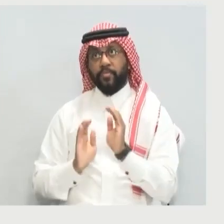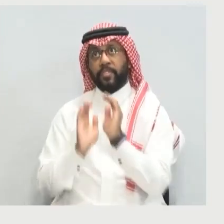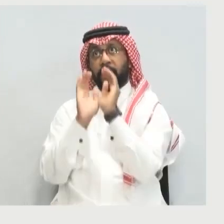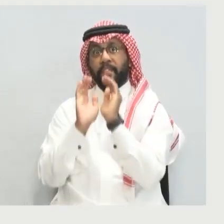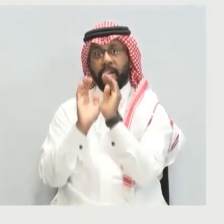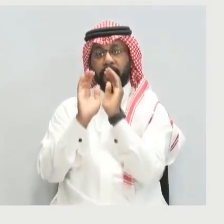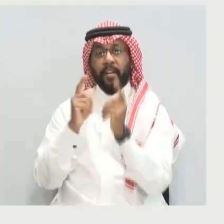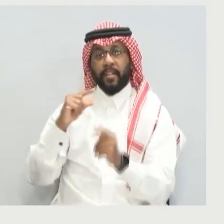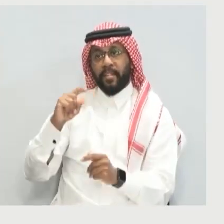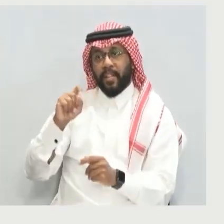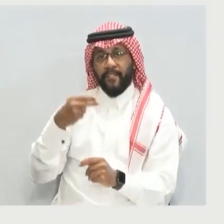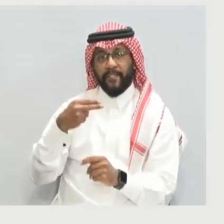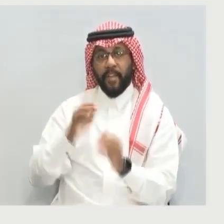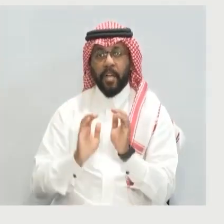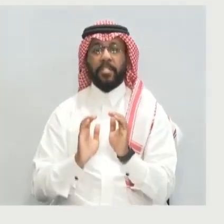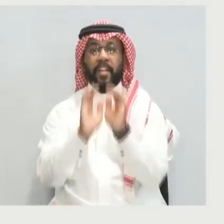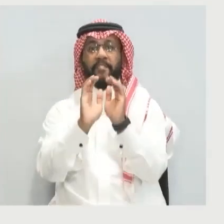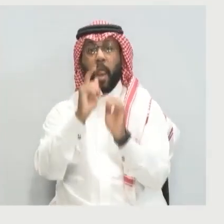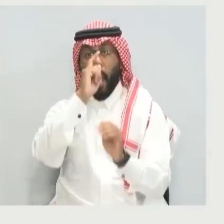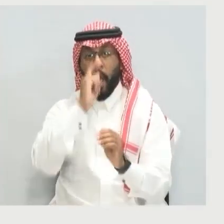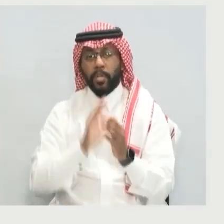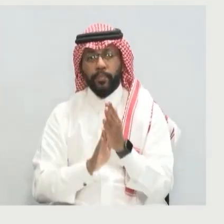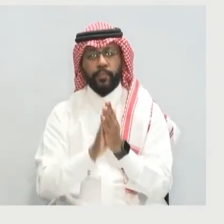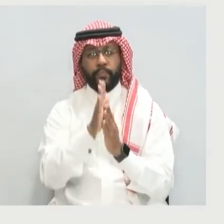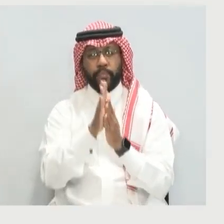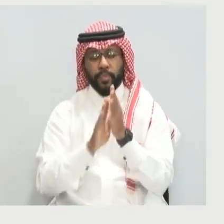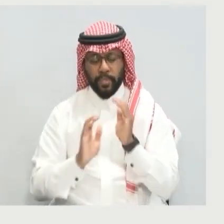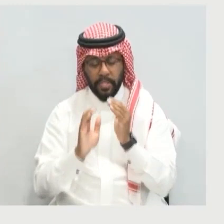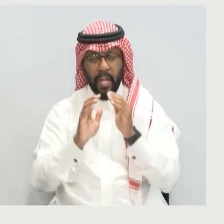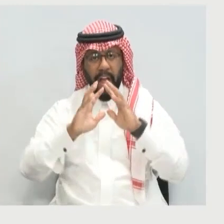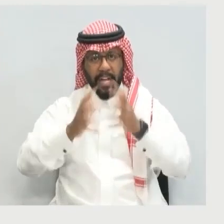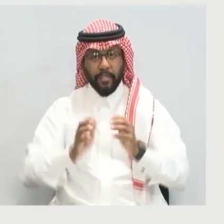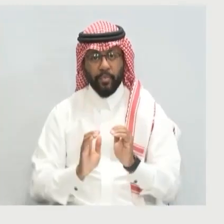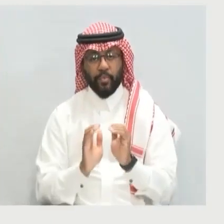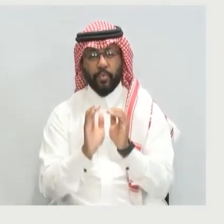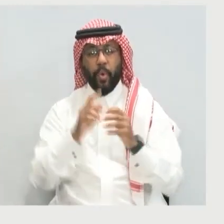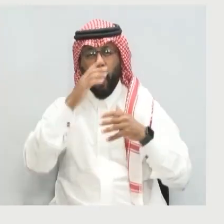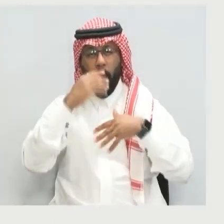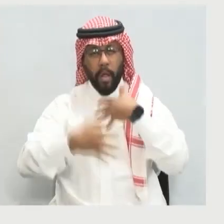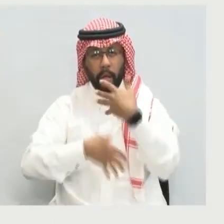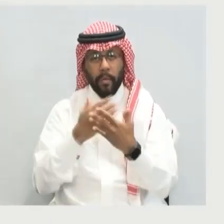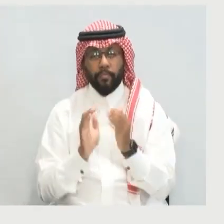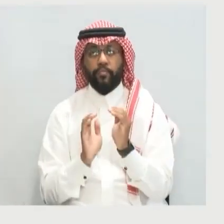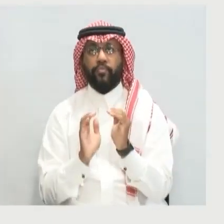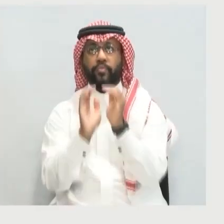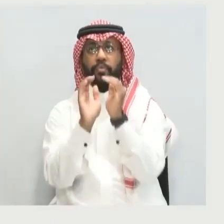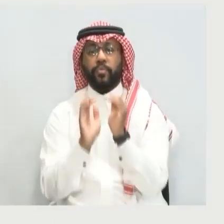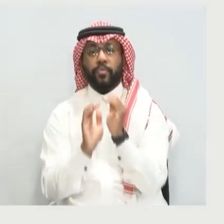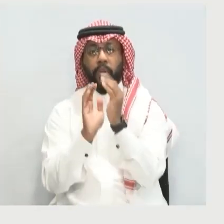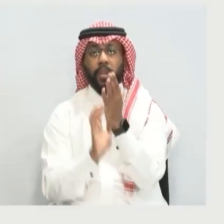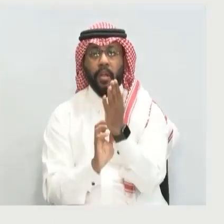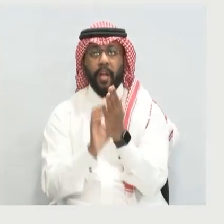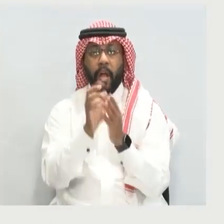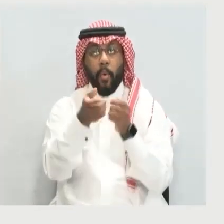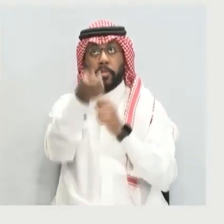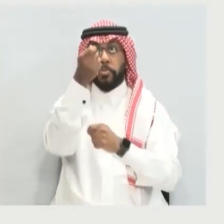الحاله دفع جسم لاحظ الى اعلى طبعا الى اعلى سيحتاج طاقه اعلى مني واقوى مني امسح